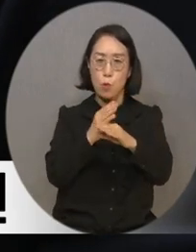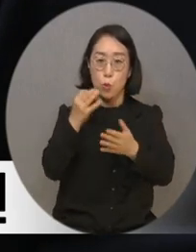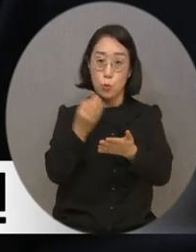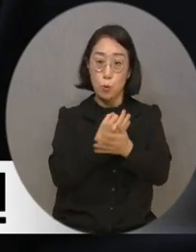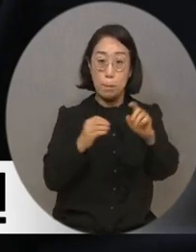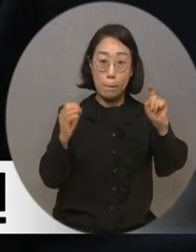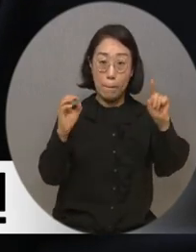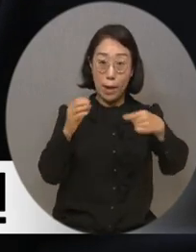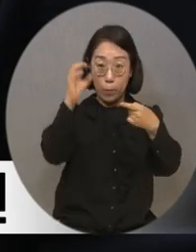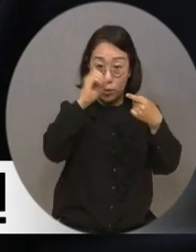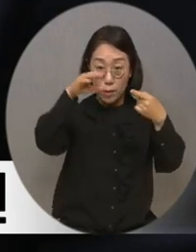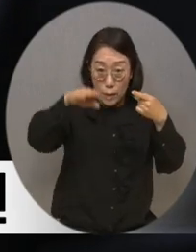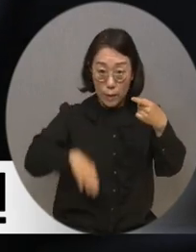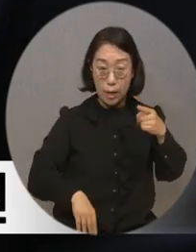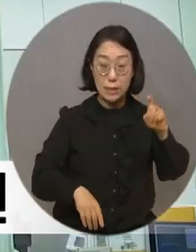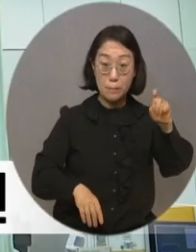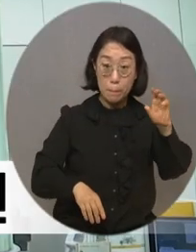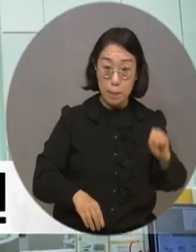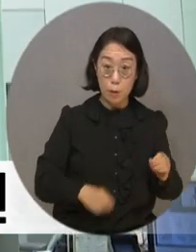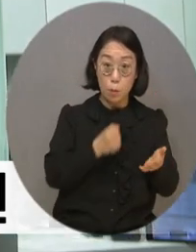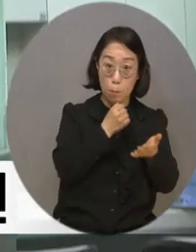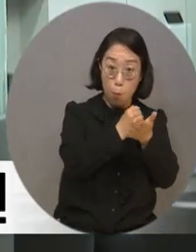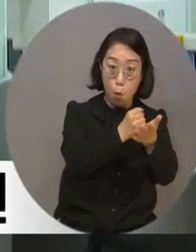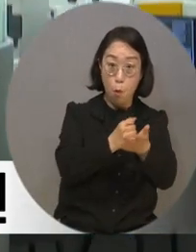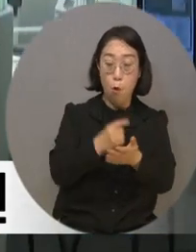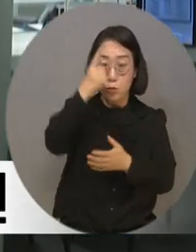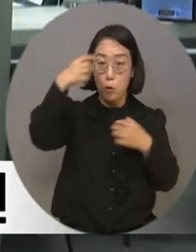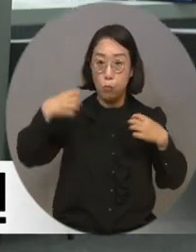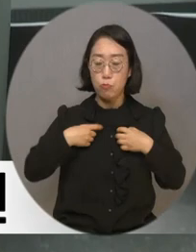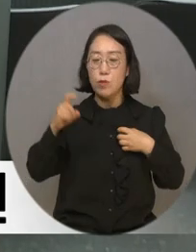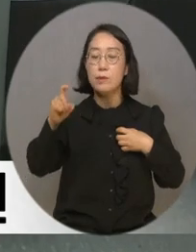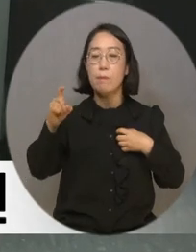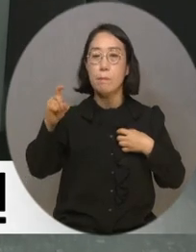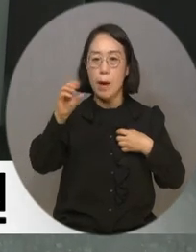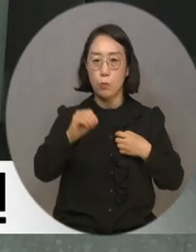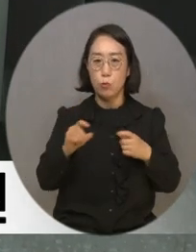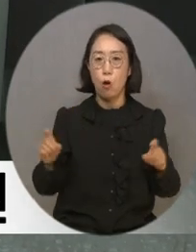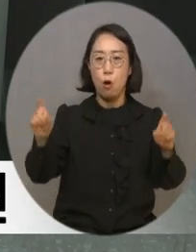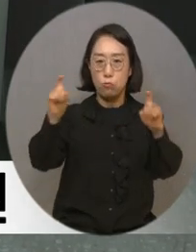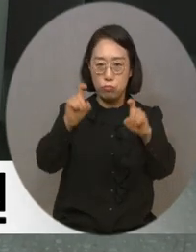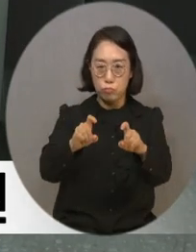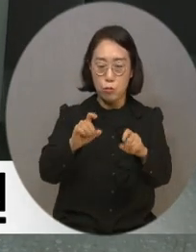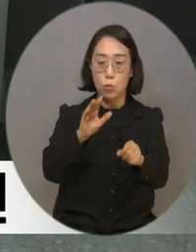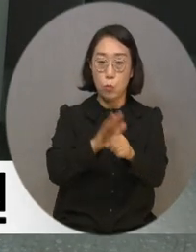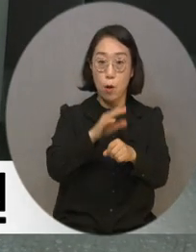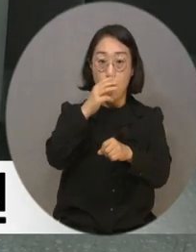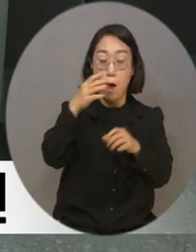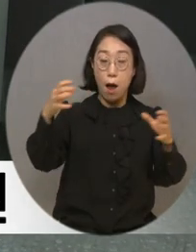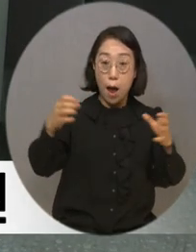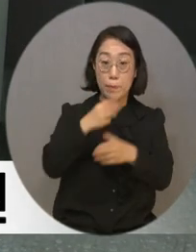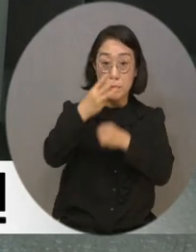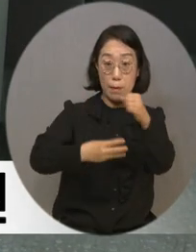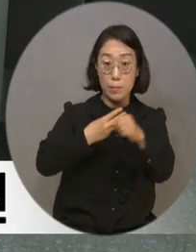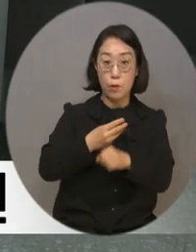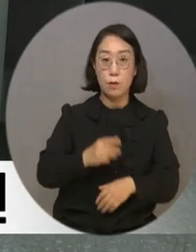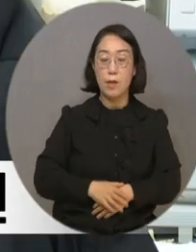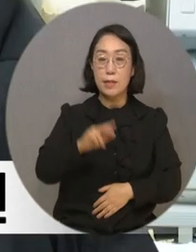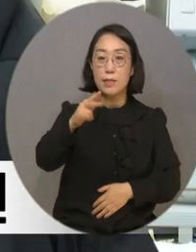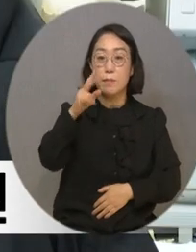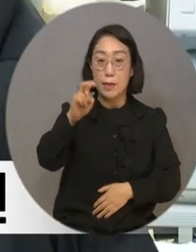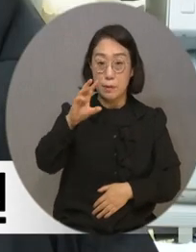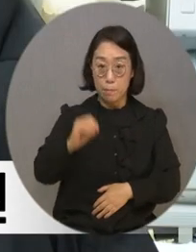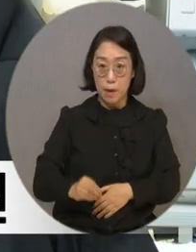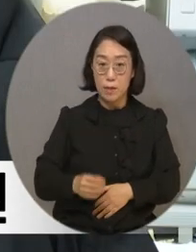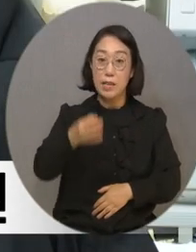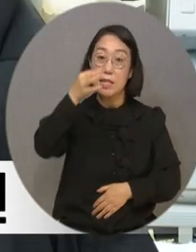청년이 월 10만 원을 저축하면 정부가 월 10만 원을 추가로 지원해 3년 만기 시 총 720만 원과